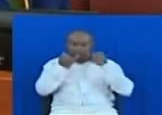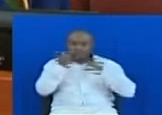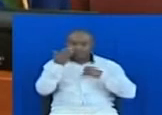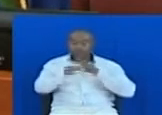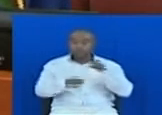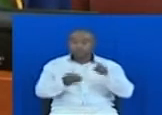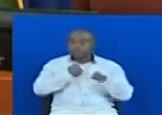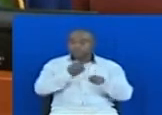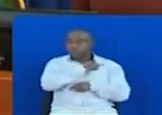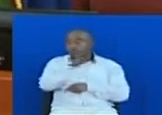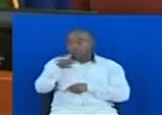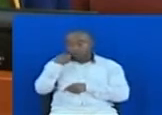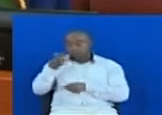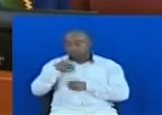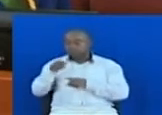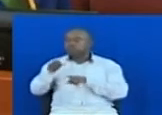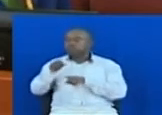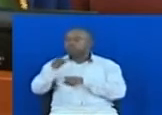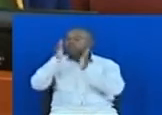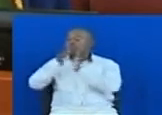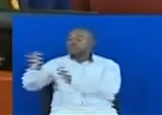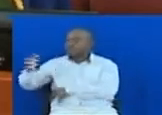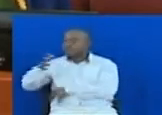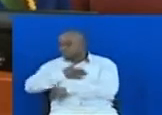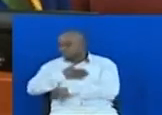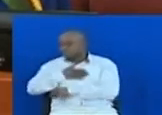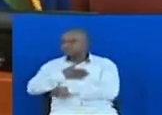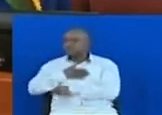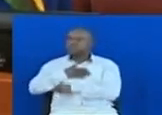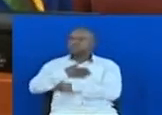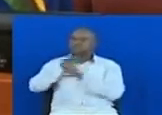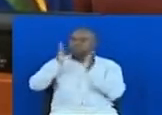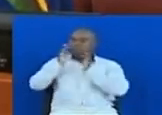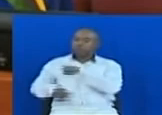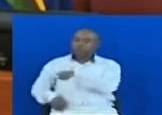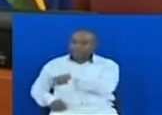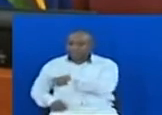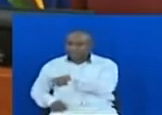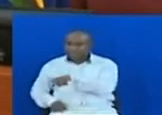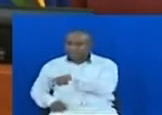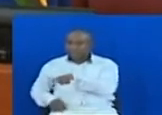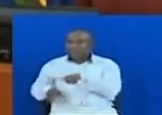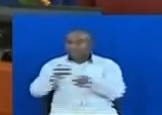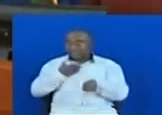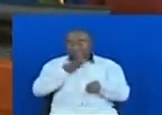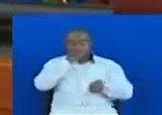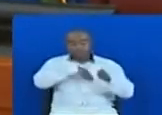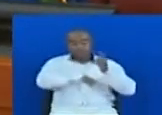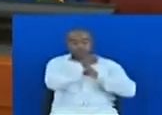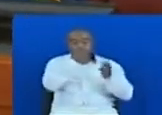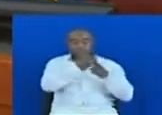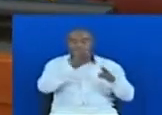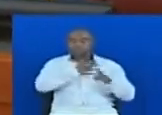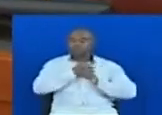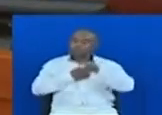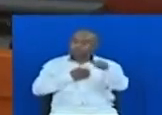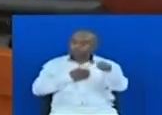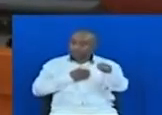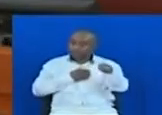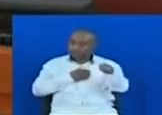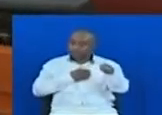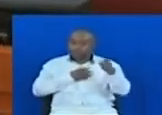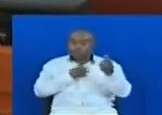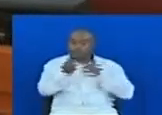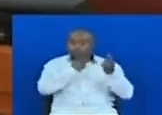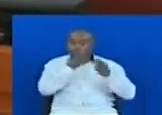Tulienda kule kwa sababu ni mwenzetu, ni binadamu mwenzetu na kadhalika. Lakini baadaye nimetuma madaktari wangu kwenda kule ili kuzungumza